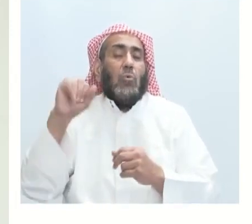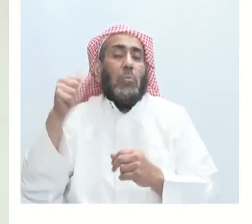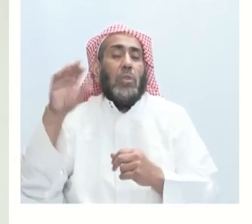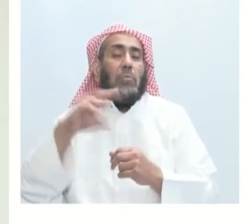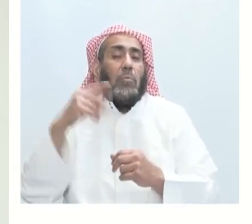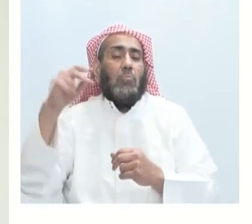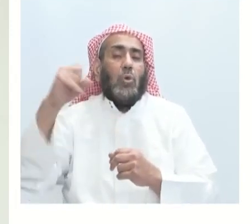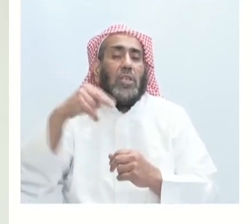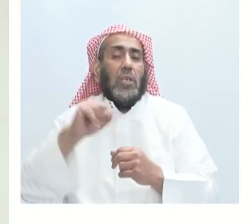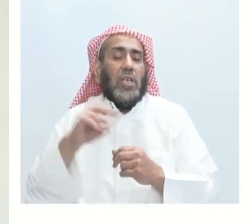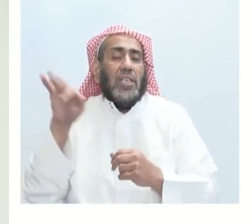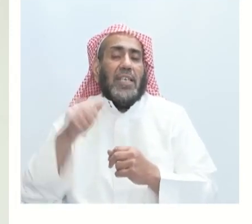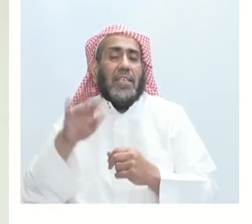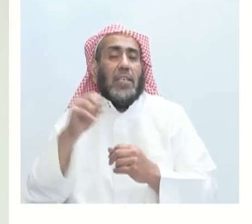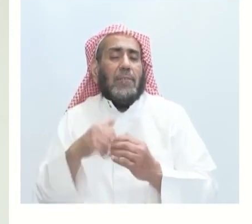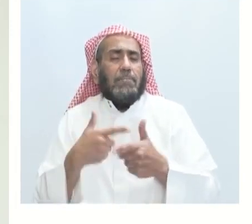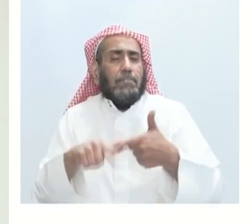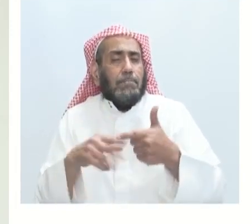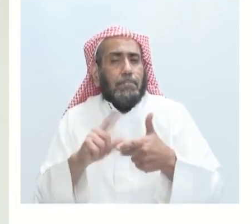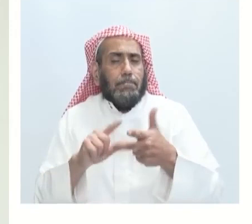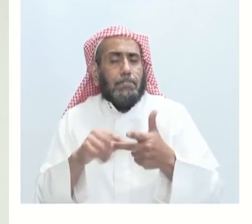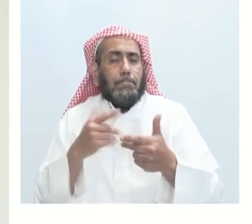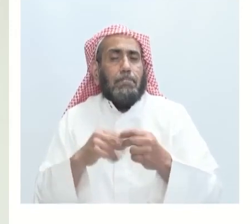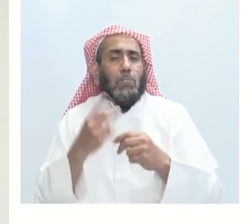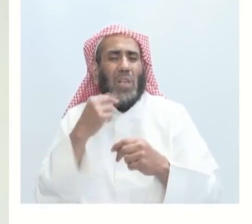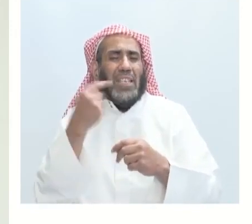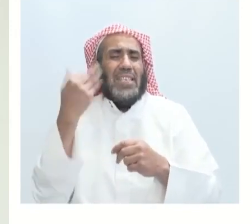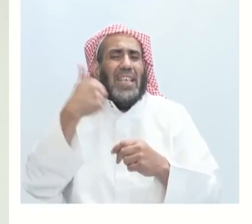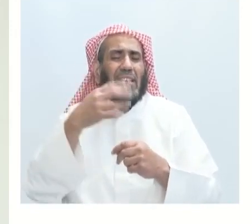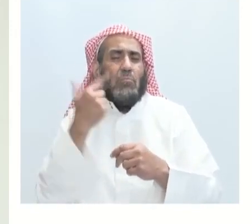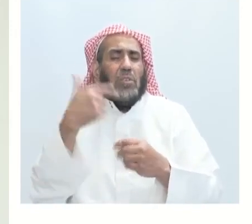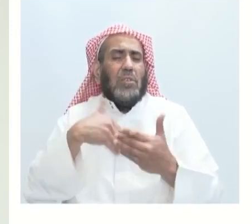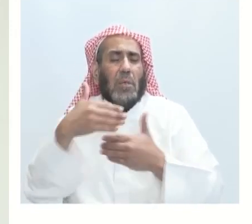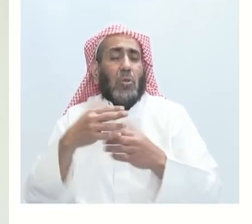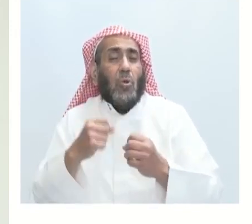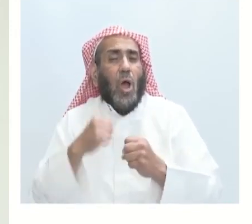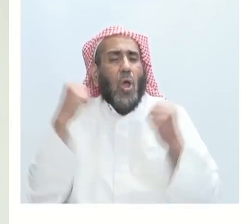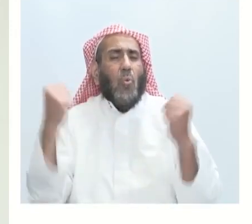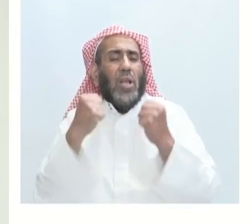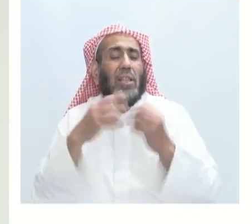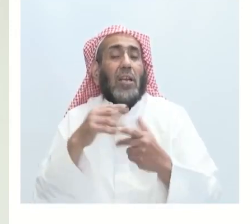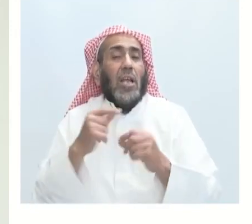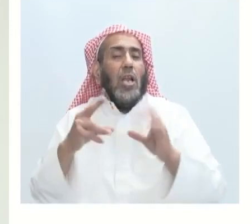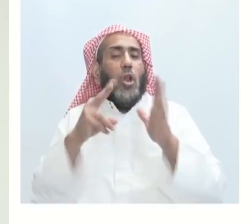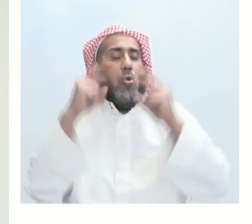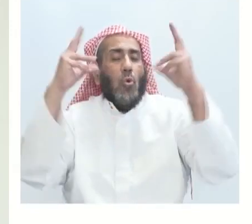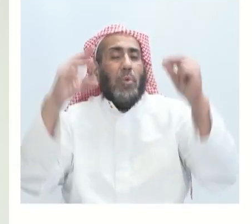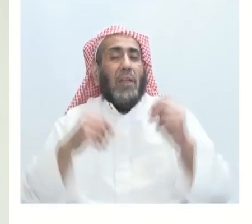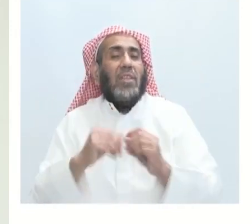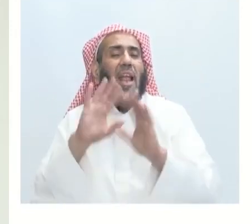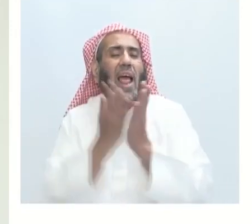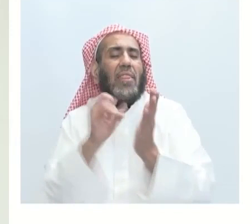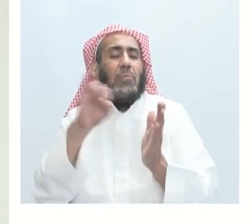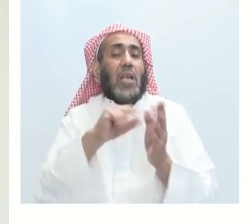عبد المعطي حجازي مرحله الثالثه خلال العقدين السادس والسابع انتقلت حيويه هذه الحركه الى لبنان ممثله في ثلاث مجلات